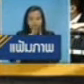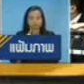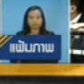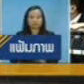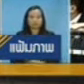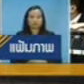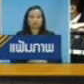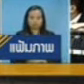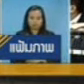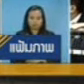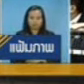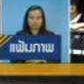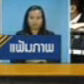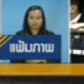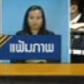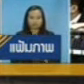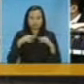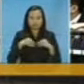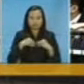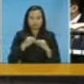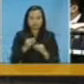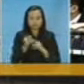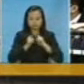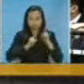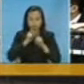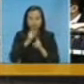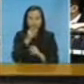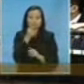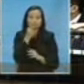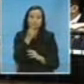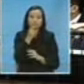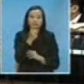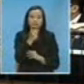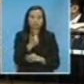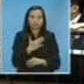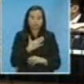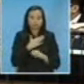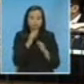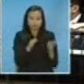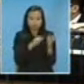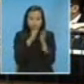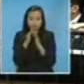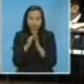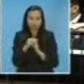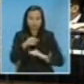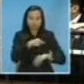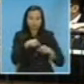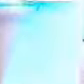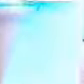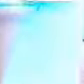คุณยิ่งลักษณ์หรือไม่ เสียงที่ต้องใช้นั้น3ใน5นะคะจากสมาชิกสนช.220คนนั่นก็คือ132คนนั่นเองค่ะ